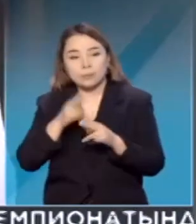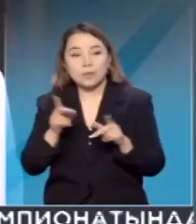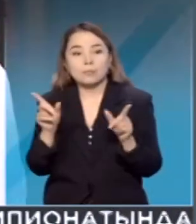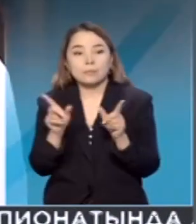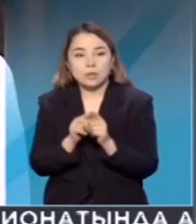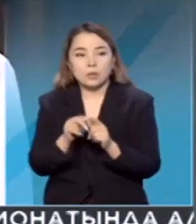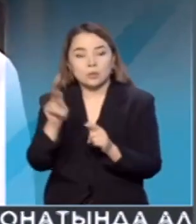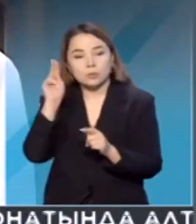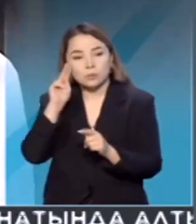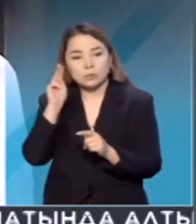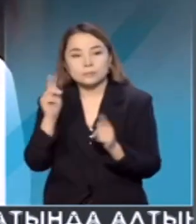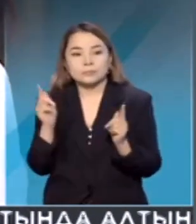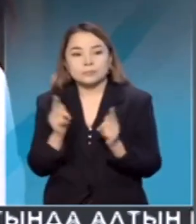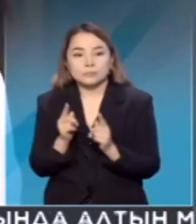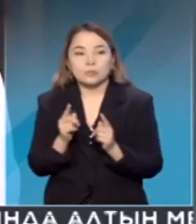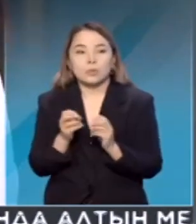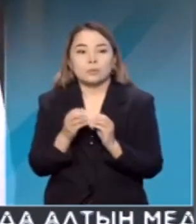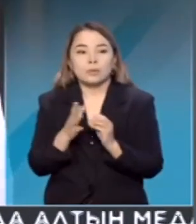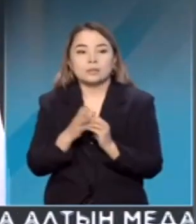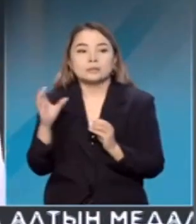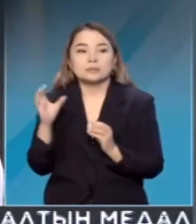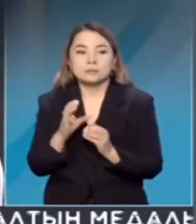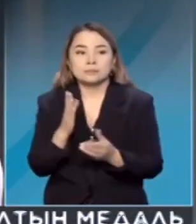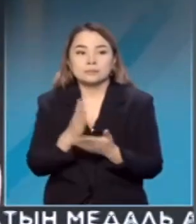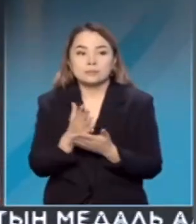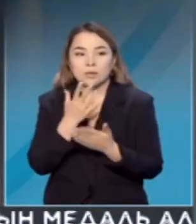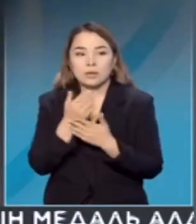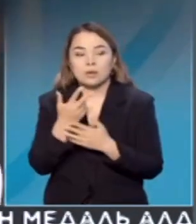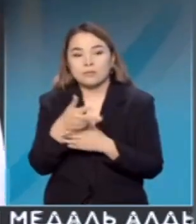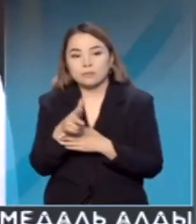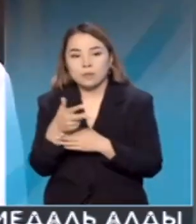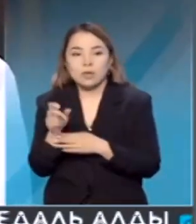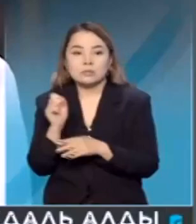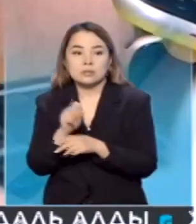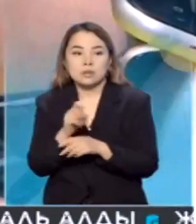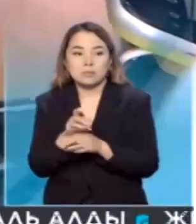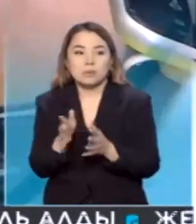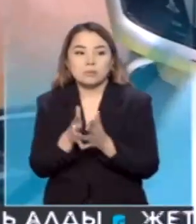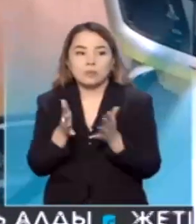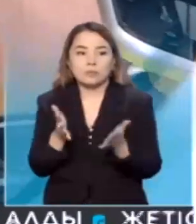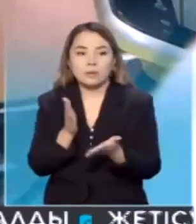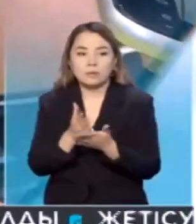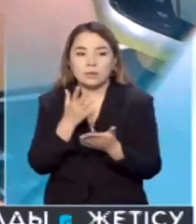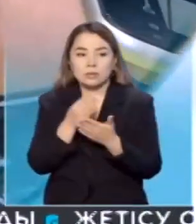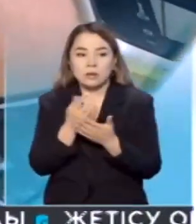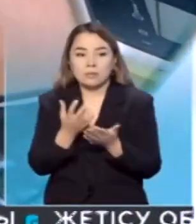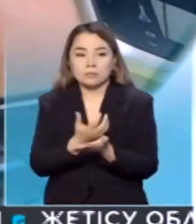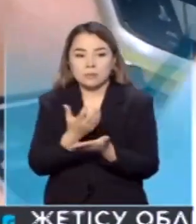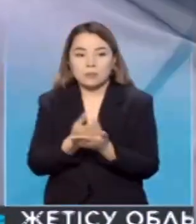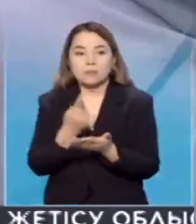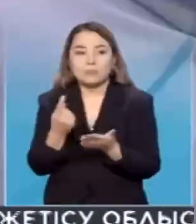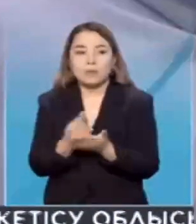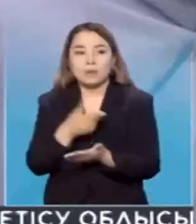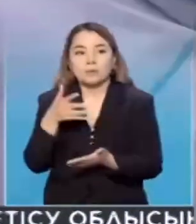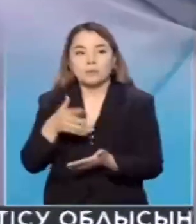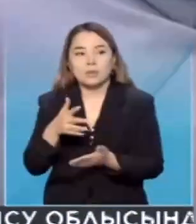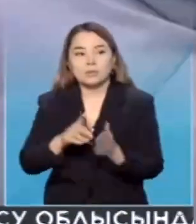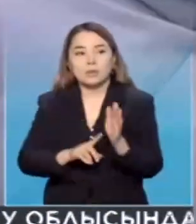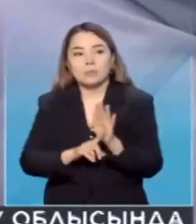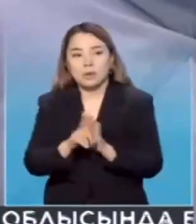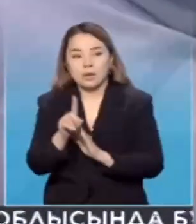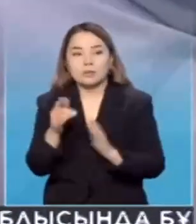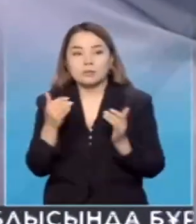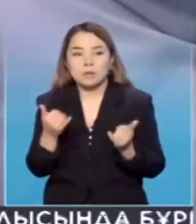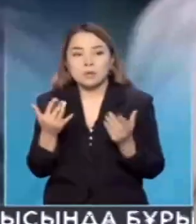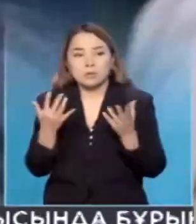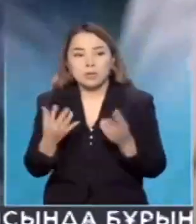Қысқа минуттық 15 секундтық рилстар, видеоларға тапсырыс түсе бастады. Алғашқы табысым 5 мыңнан бастады.